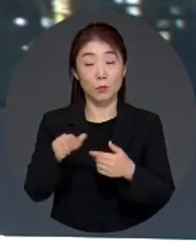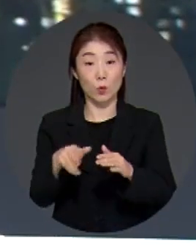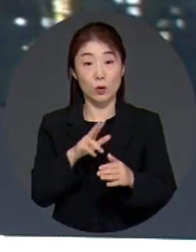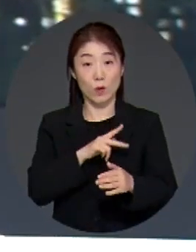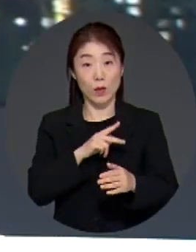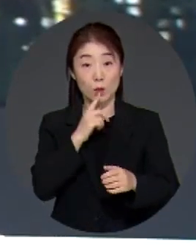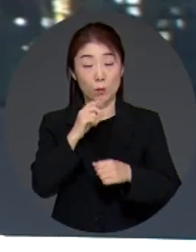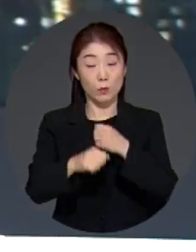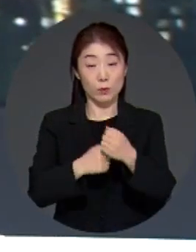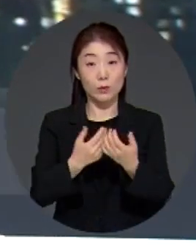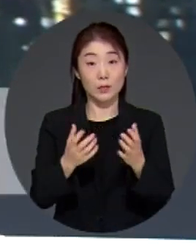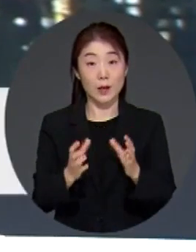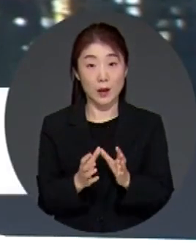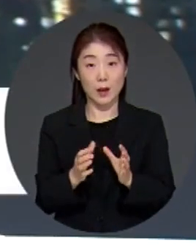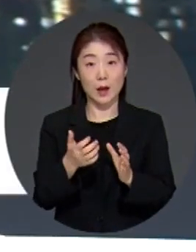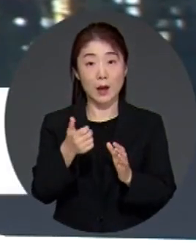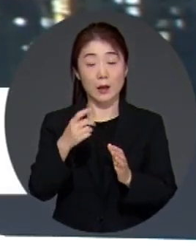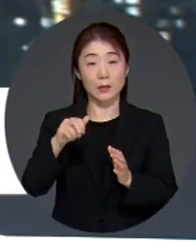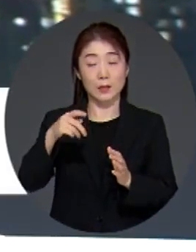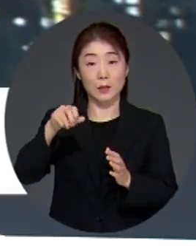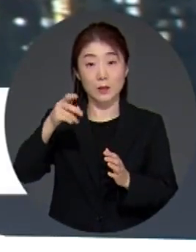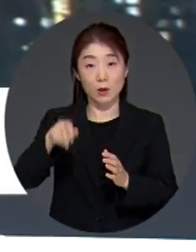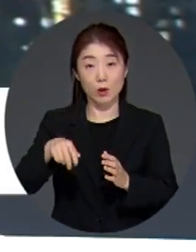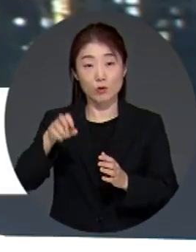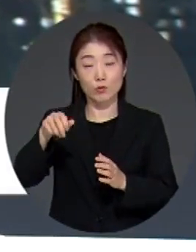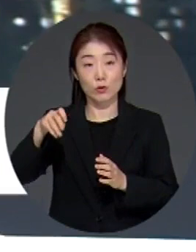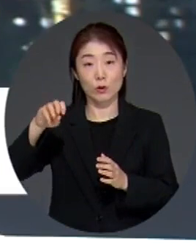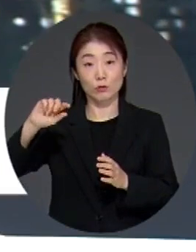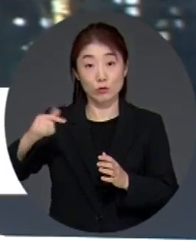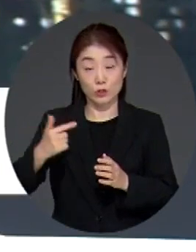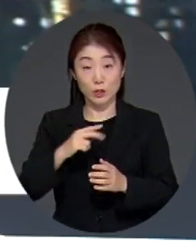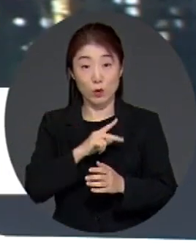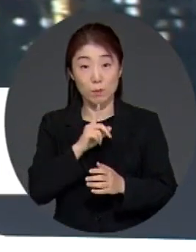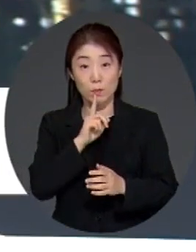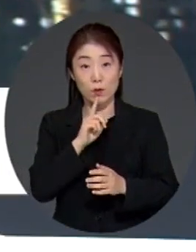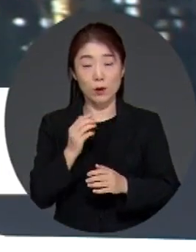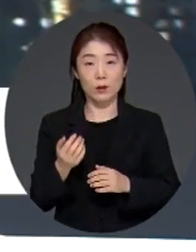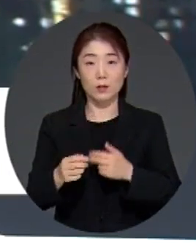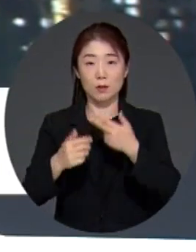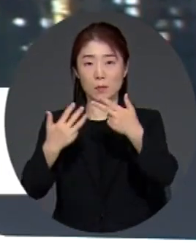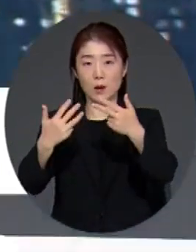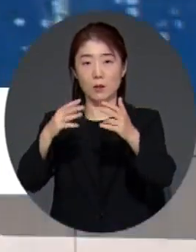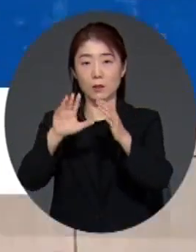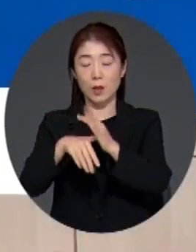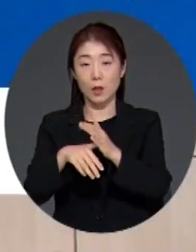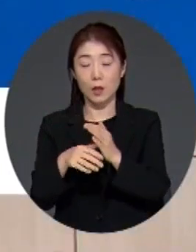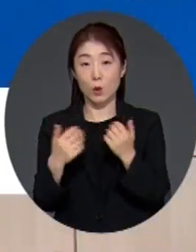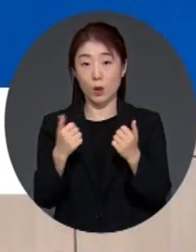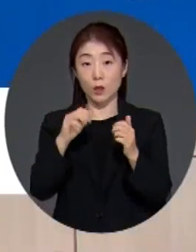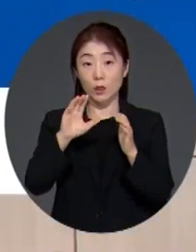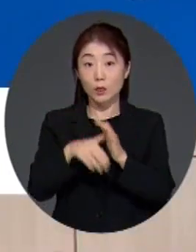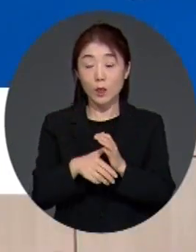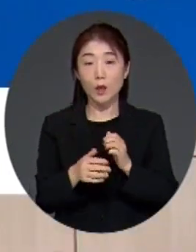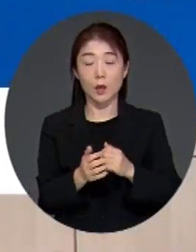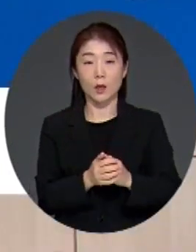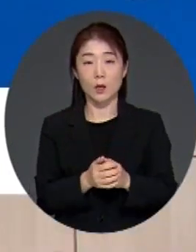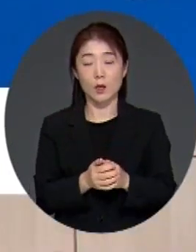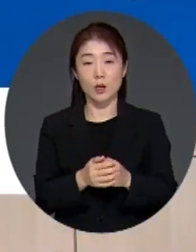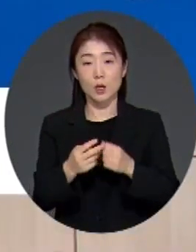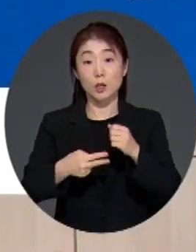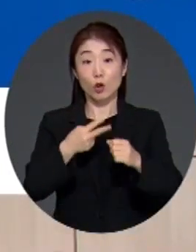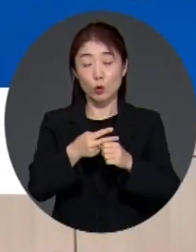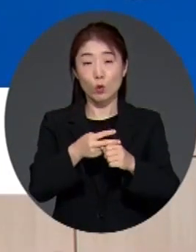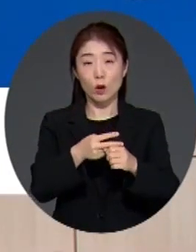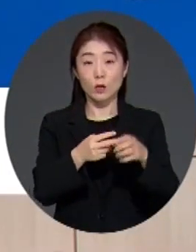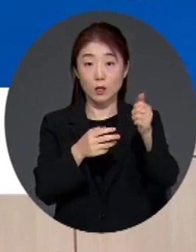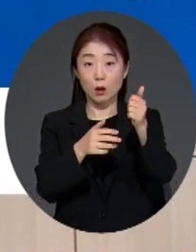경남도의회 더불어민주당 한상현 유형준 의원은 도의회가 지난 8일 본회의에서 상반기 의장단을 선출하고